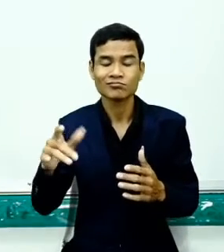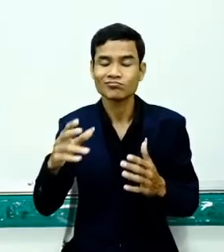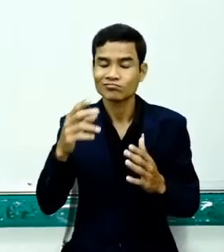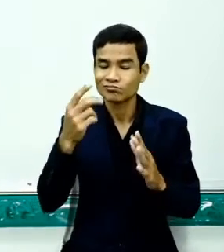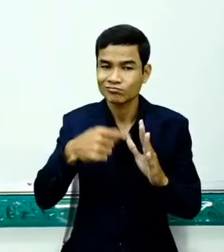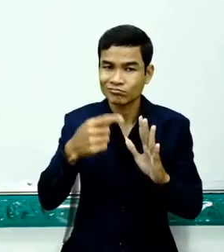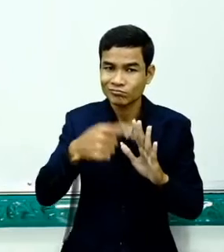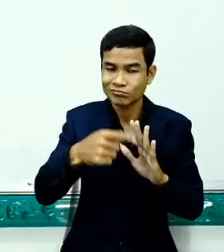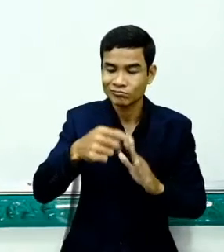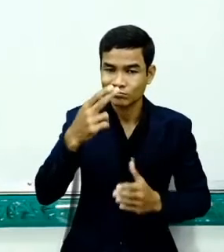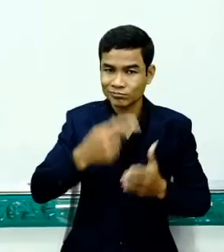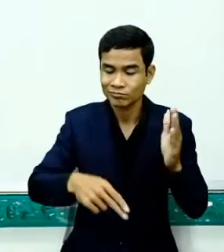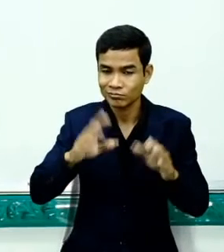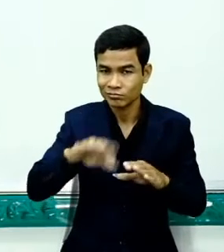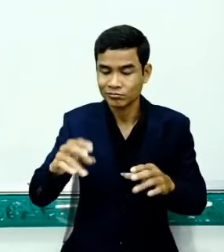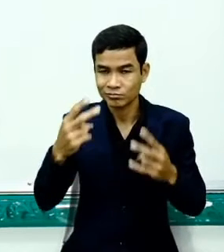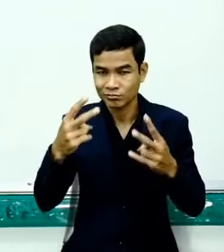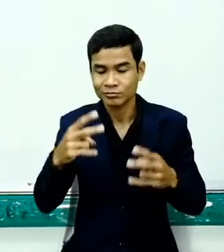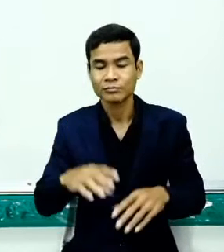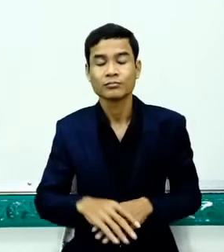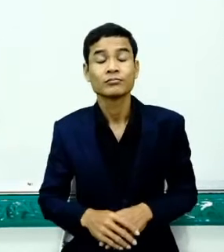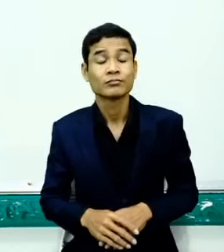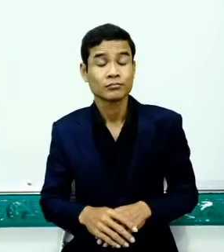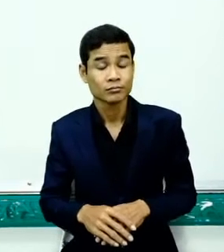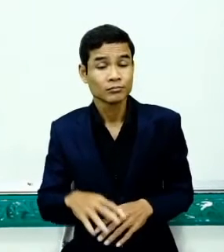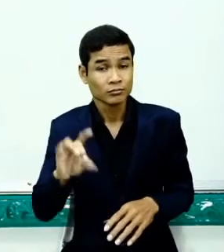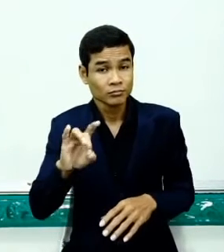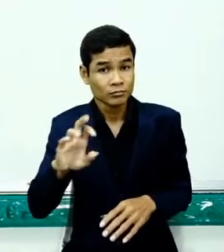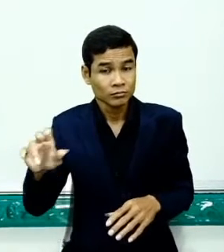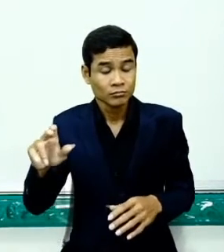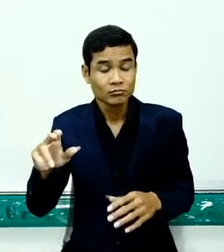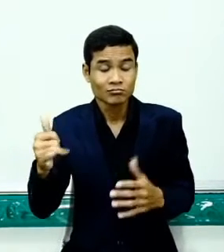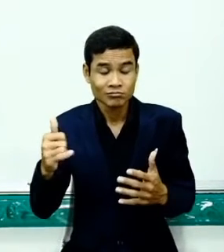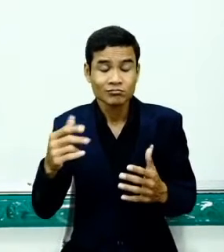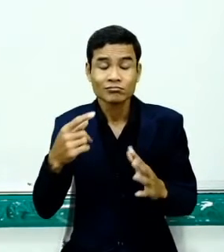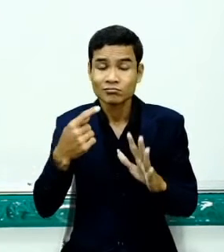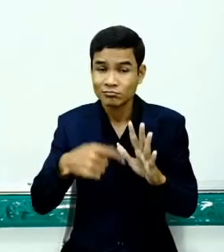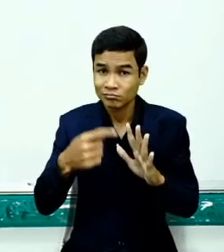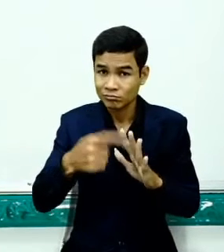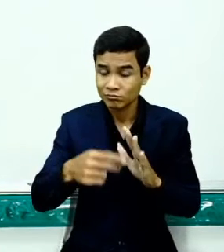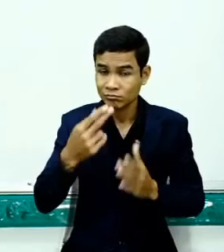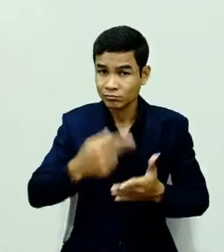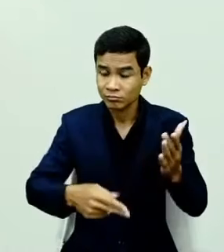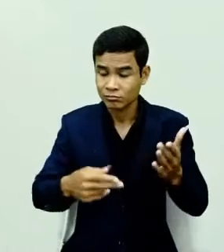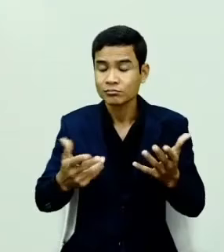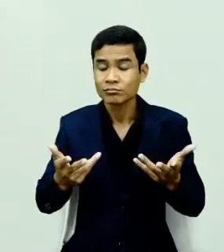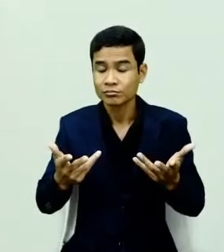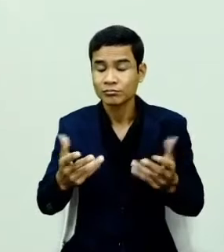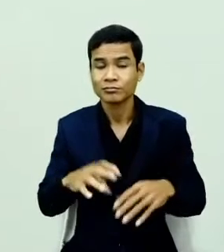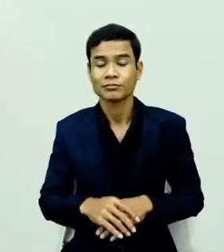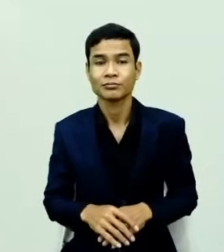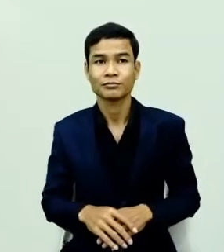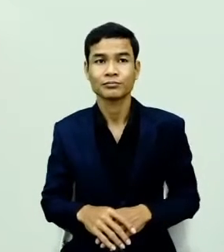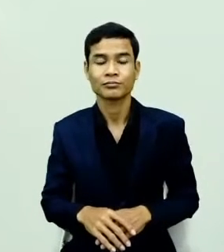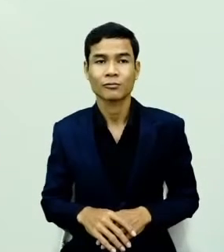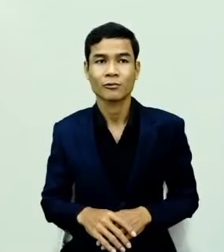ចាតាសំទៀងផ្ទាត់ចាញួរគឺមានអីខ្លះតើកូ